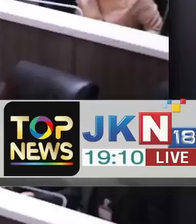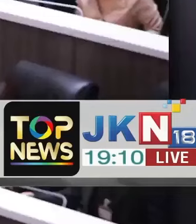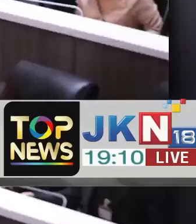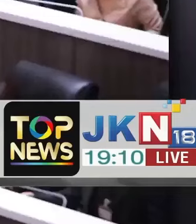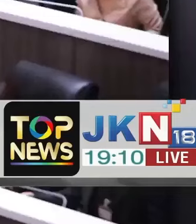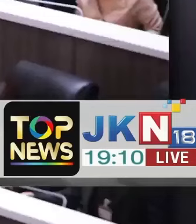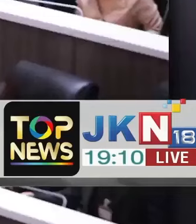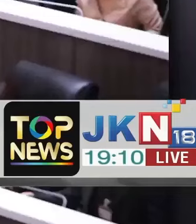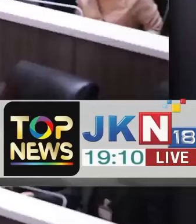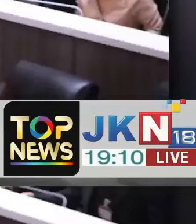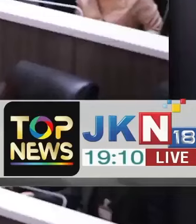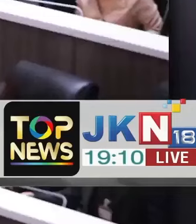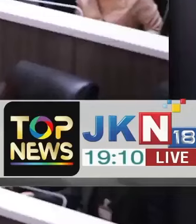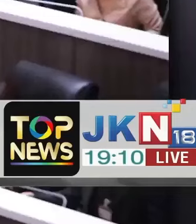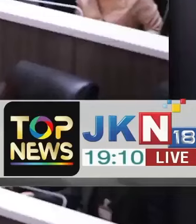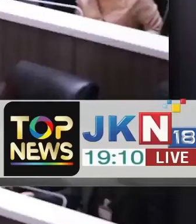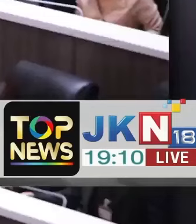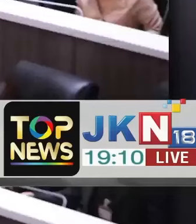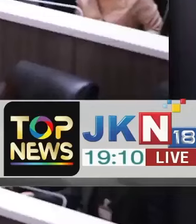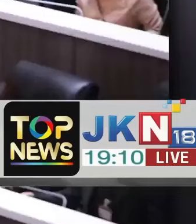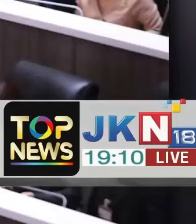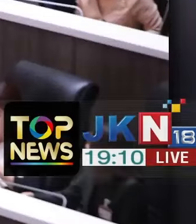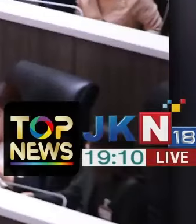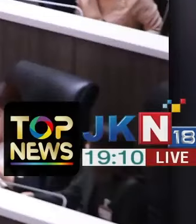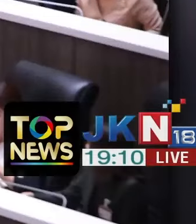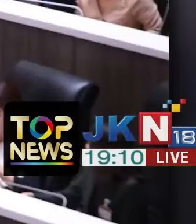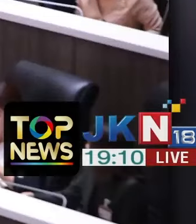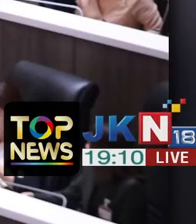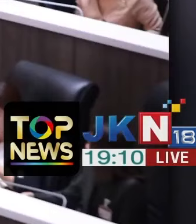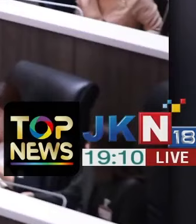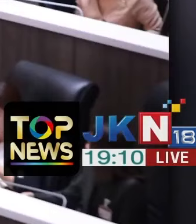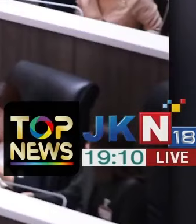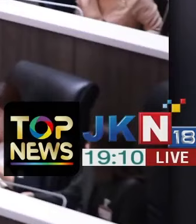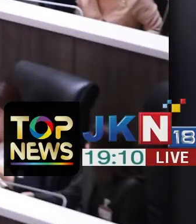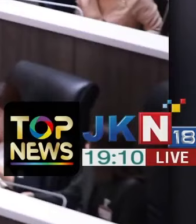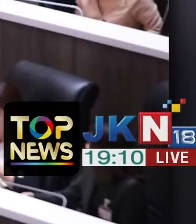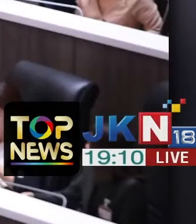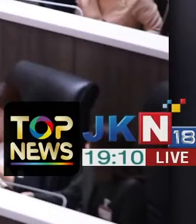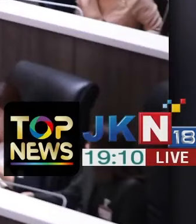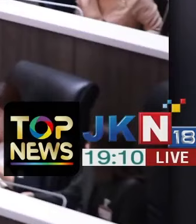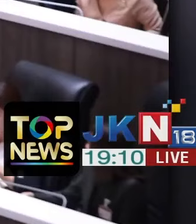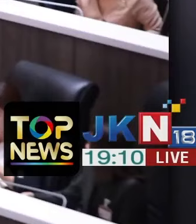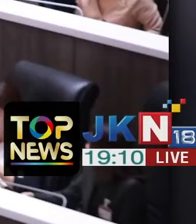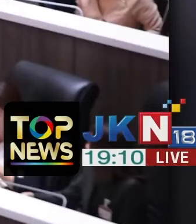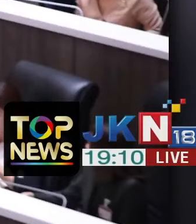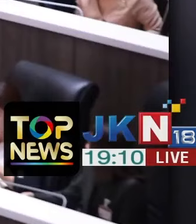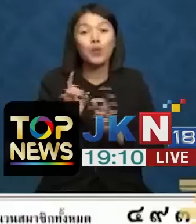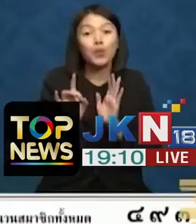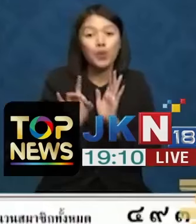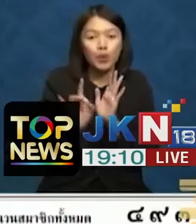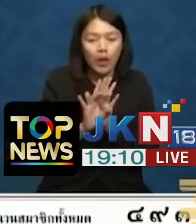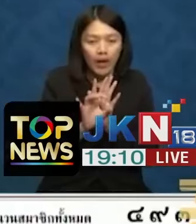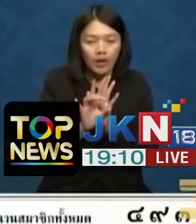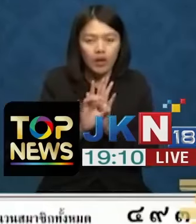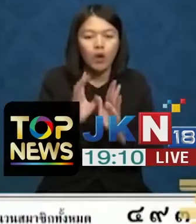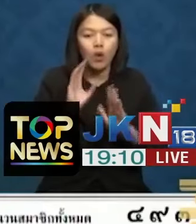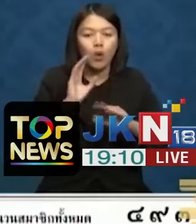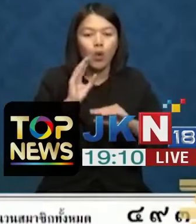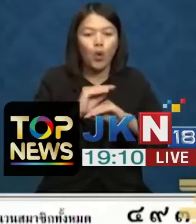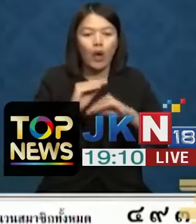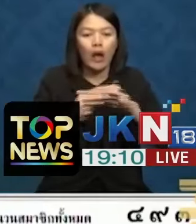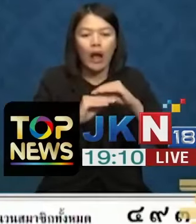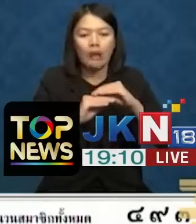แล้วก็วันนี้ฮะรอทอสอชอรวมไทยสร้างชาติคุณจุติไกรฤกษ์นะวันนี้อภิปรายขอตัด